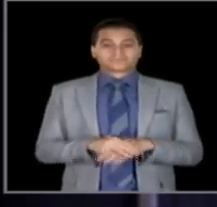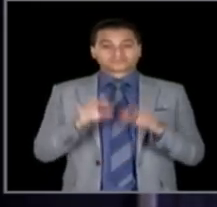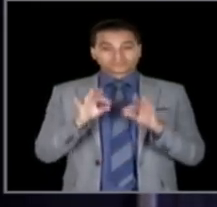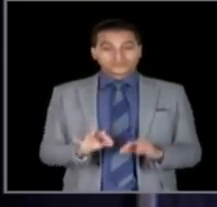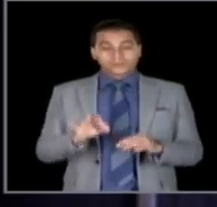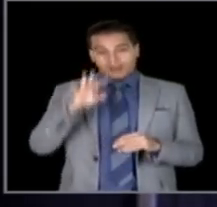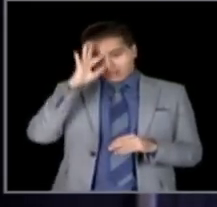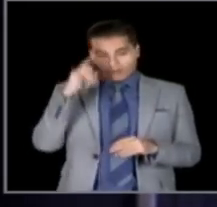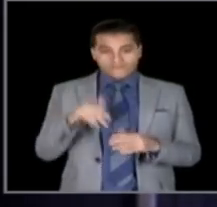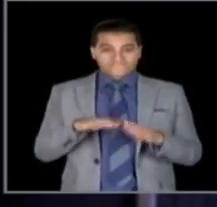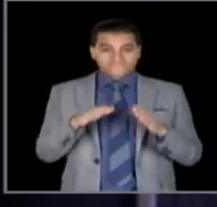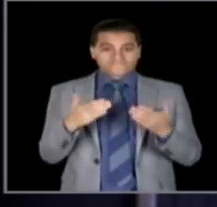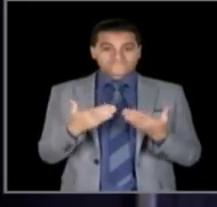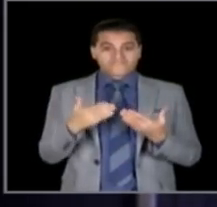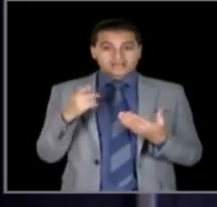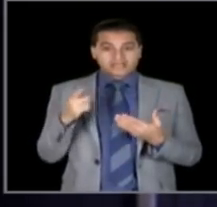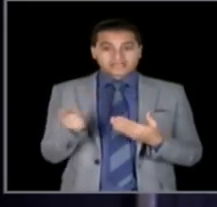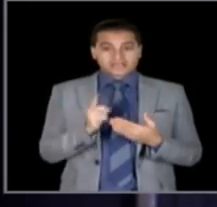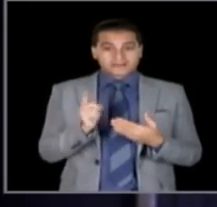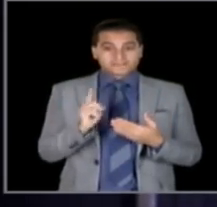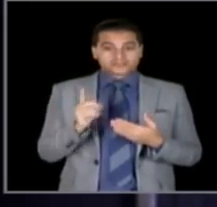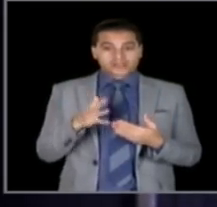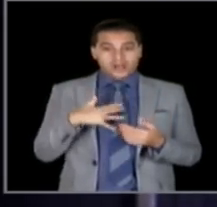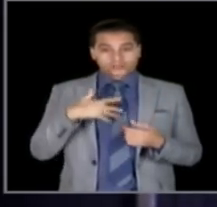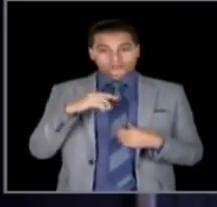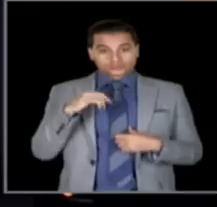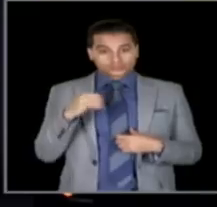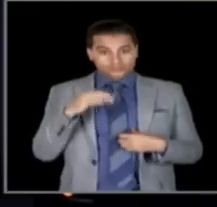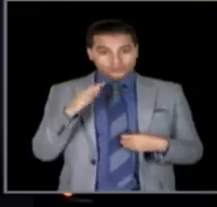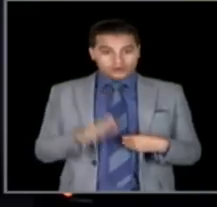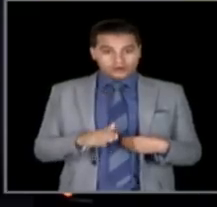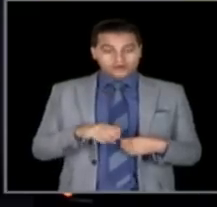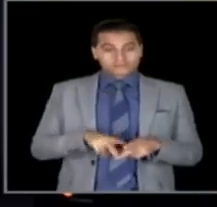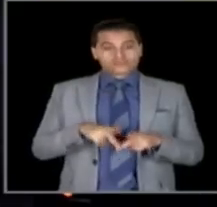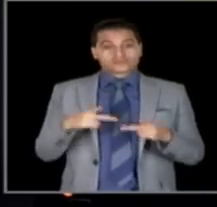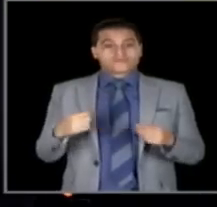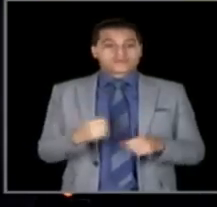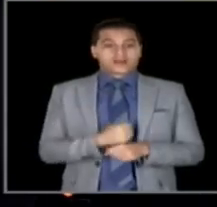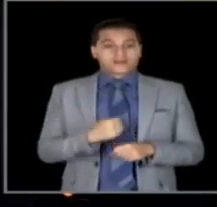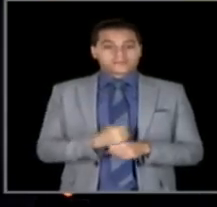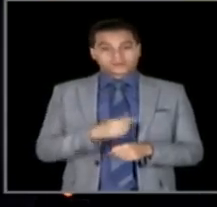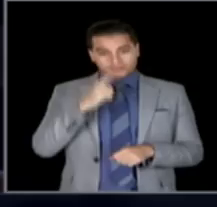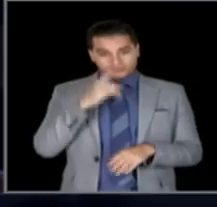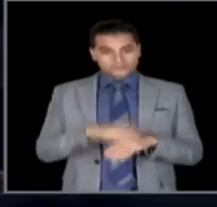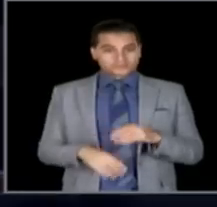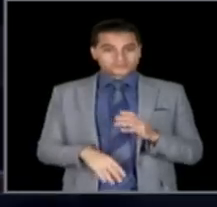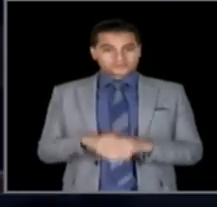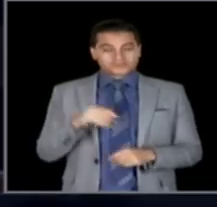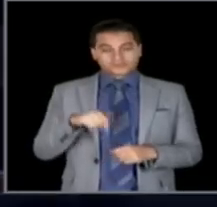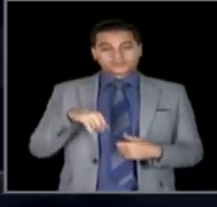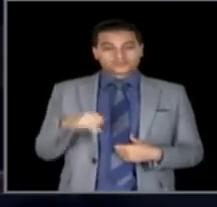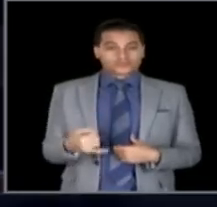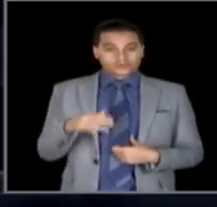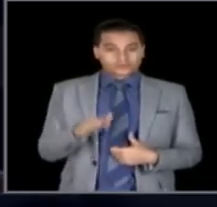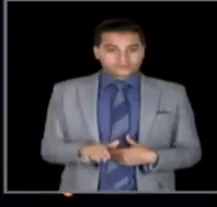طبعاً ده غير لو فريق فايترز قرر إنه هو ياخد الريسك وياخد الجوكر في